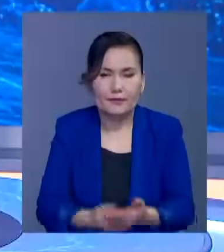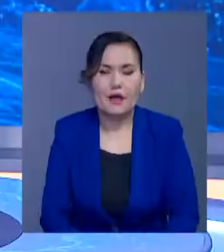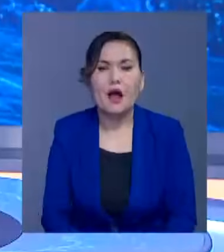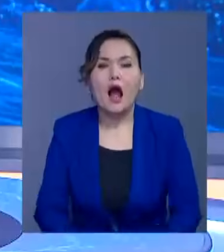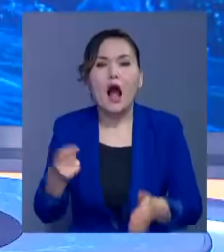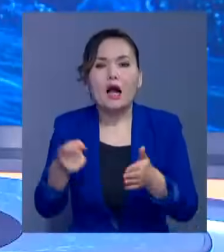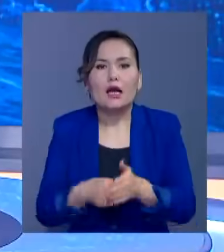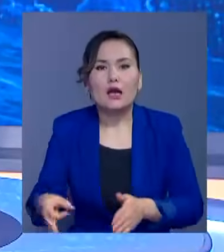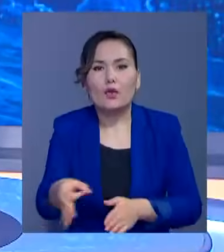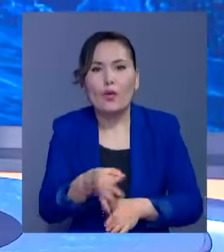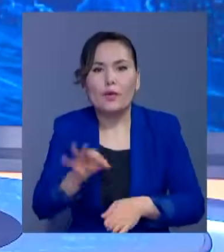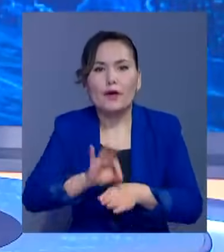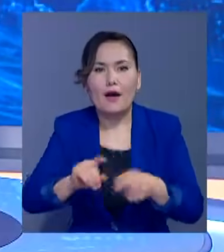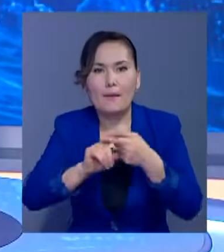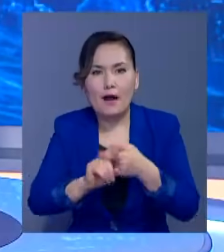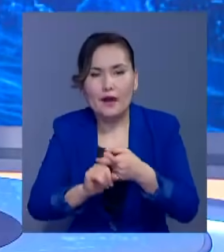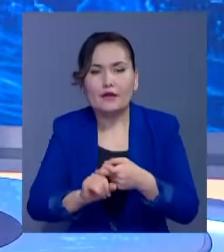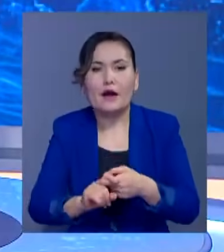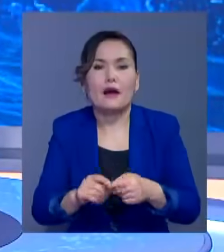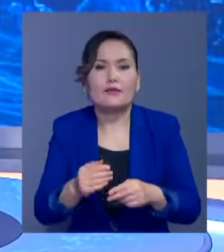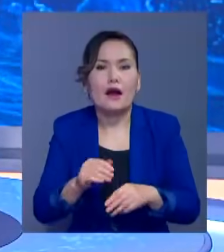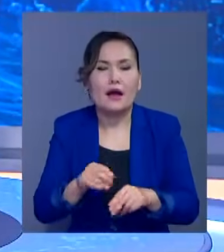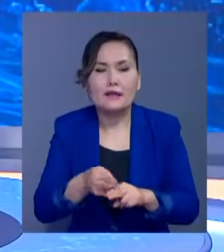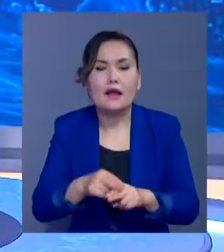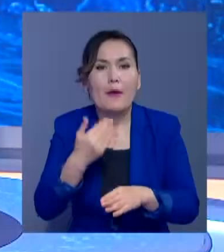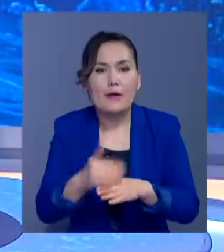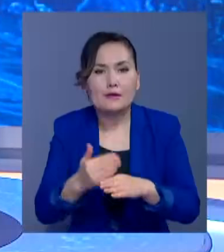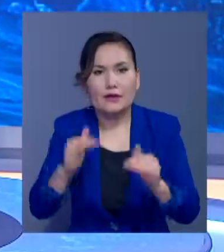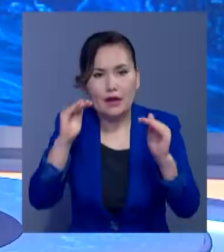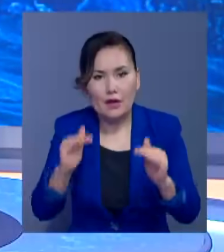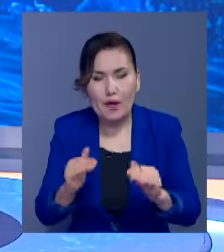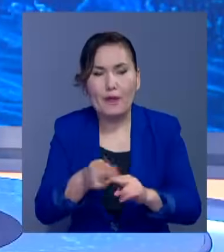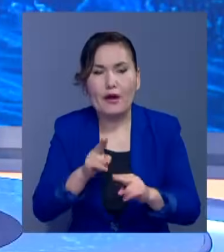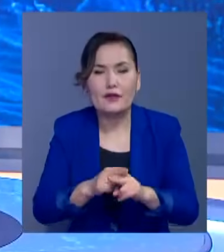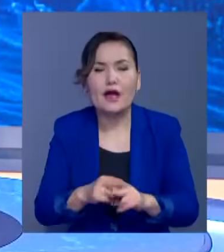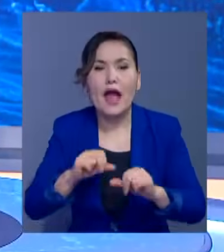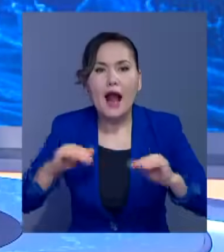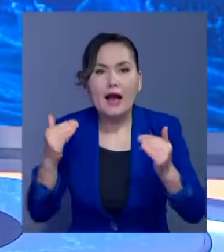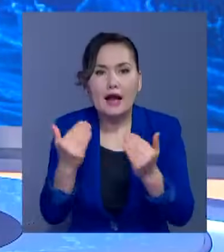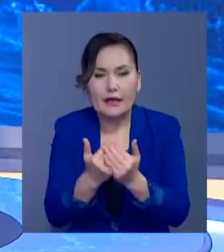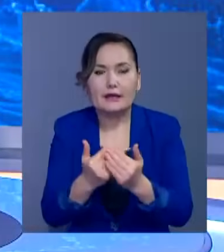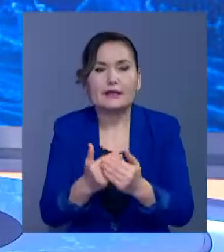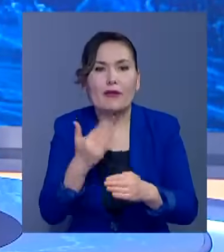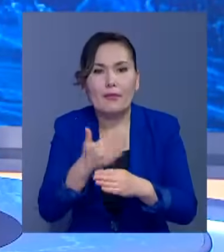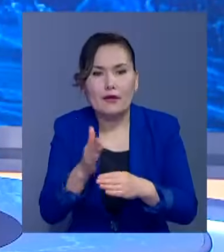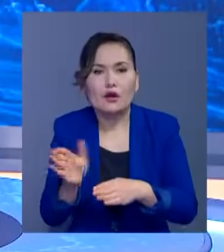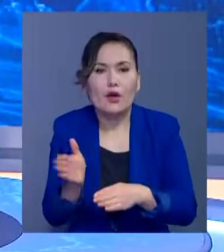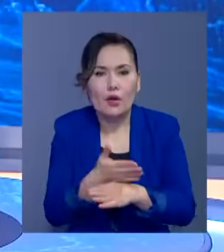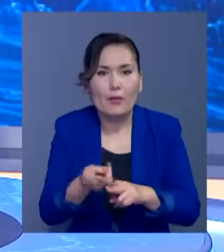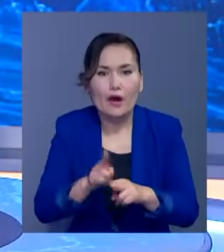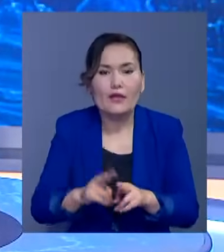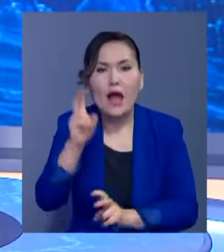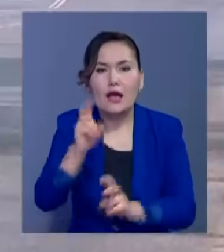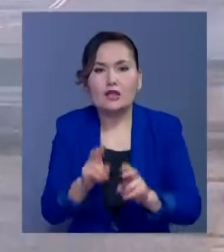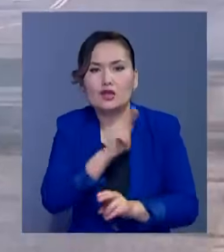Қарғанды облысында эпидемиологиялық ахуалдың біршама тұрақталуына байланысты карантин режимі жеңілдетілді. Бүгіннен бастап өңірде біраз